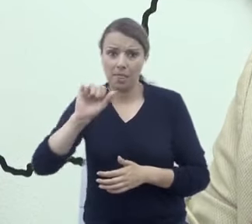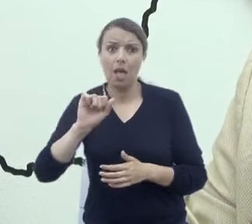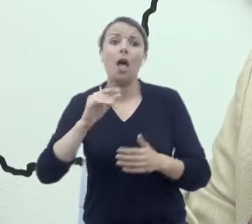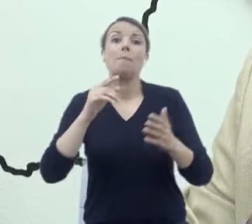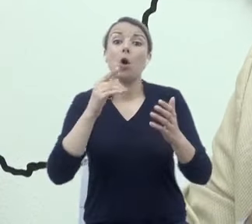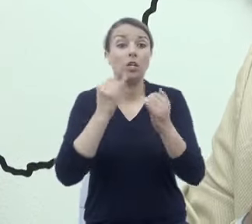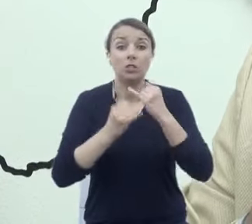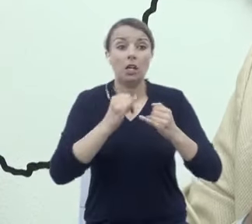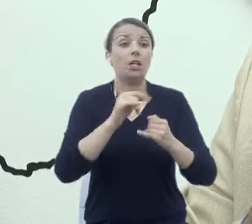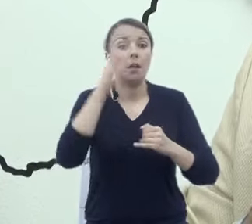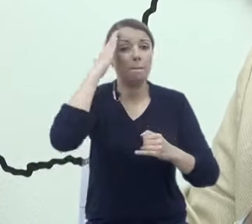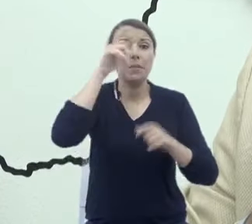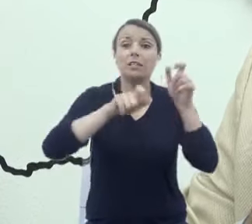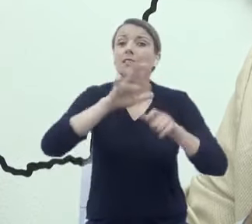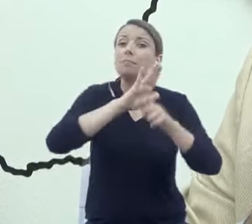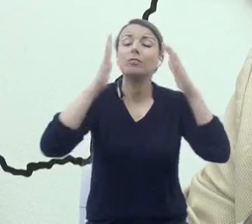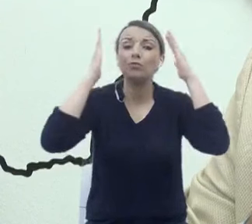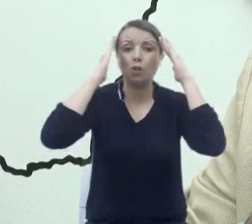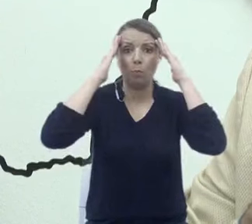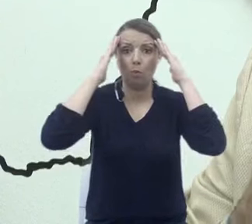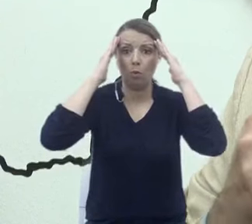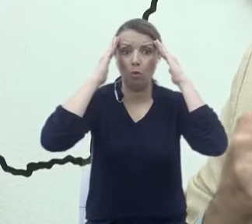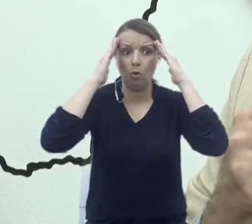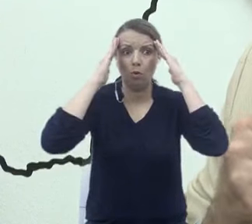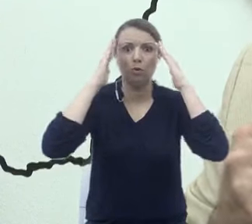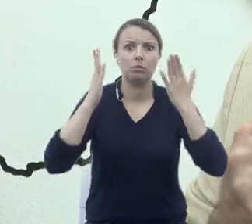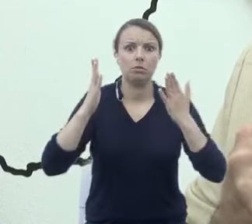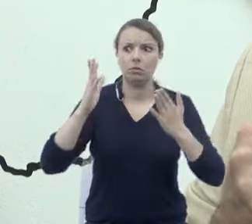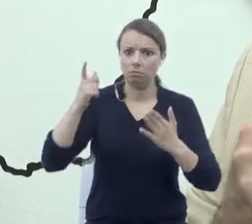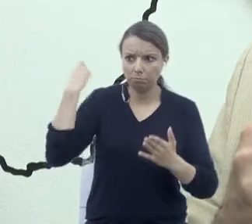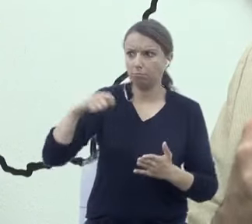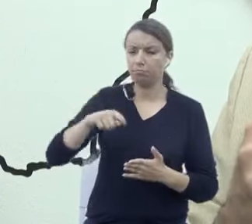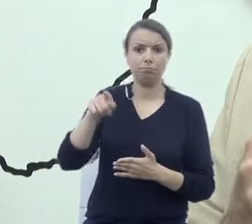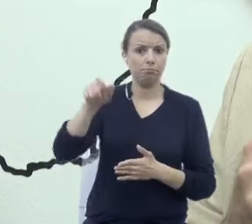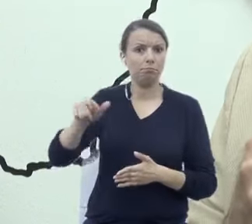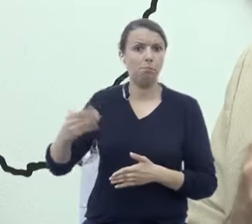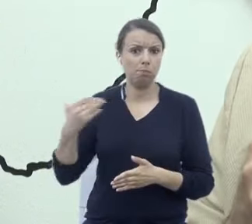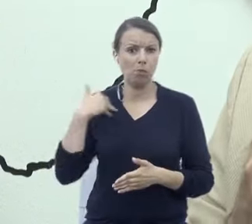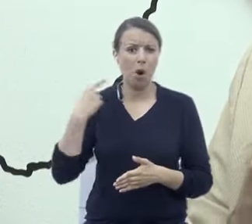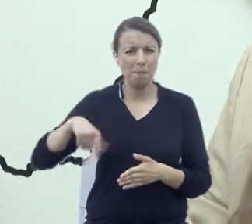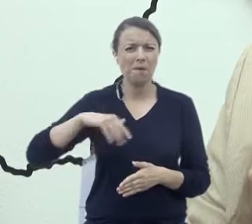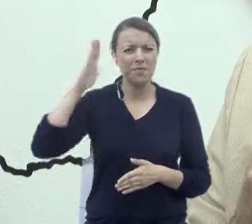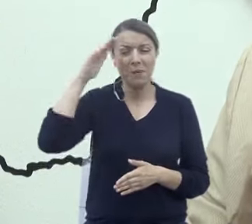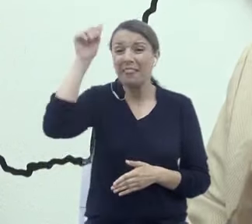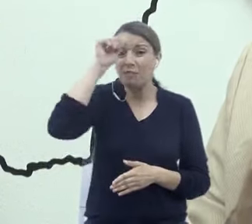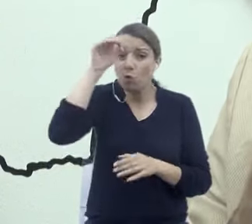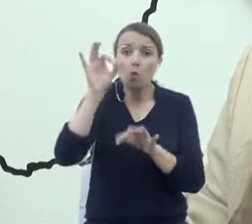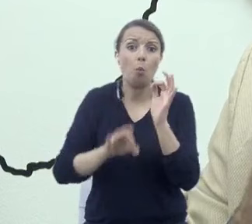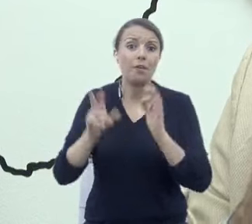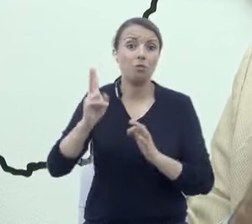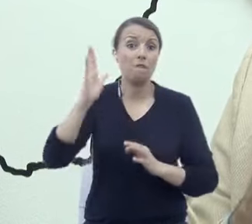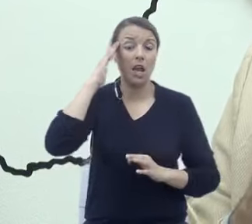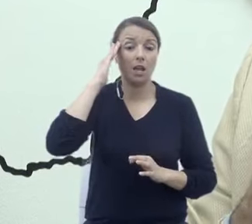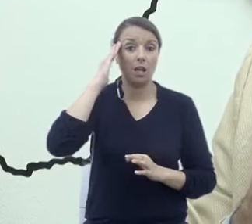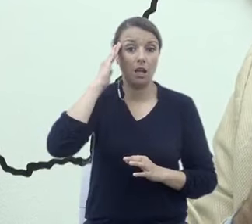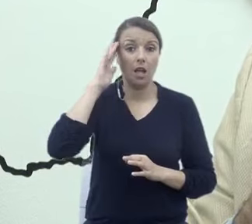Jedwabnego takie przeświadczenie, że ci sprawcy byli, których znamy z nazwiska, z tych, ale to